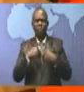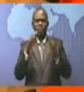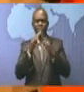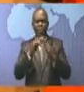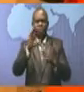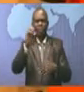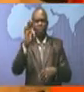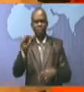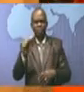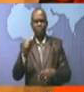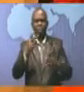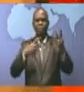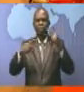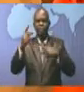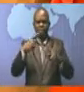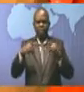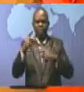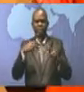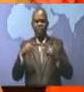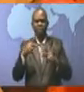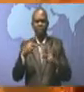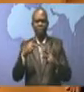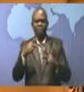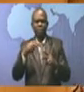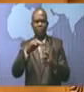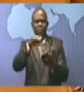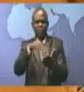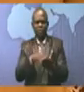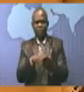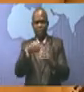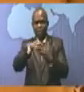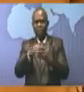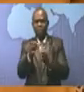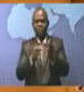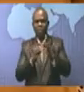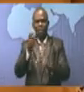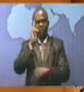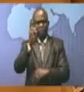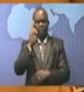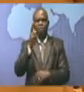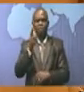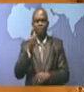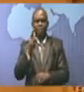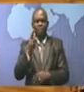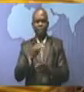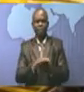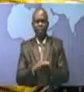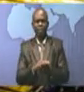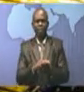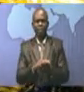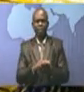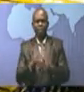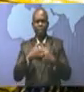centre les ont visités et le centre tout en leur expliquant son historique et se sont ensuite rendus au